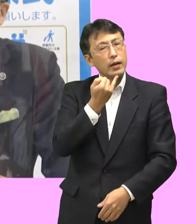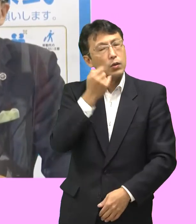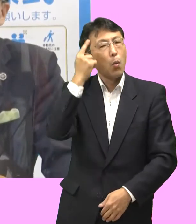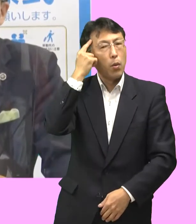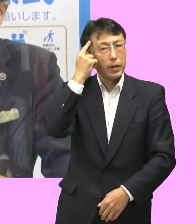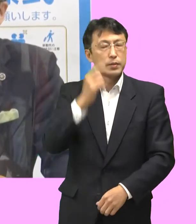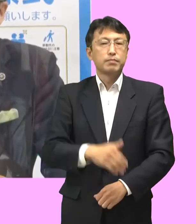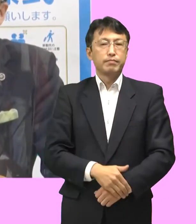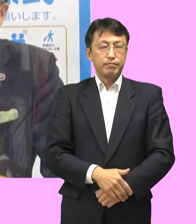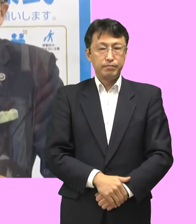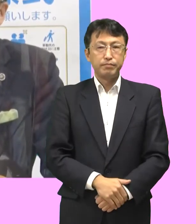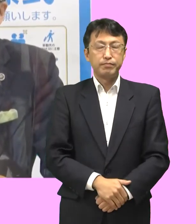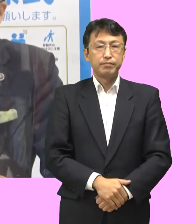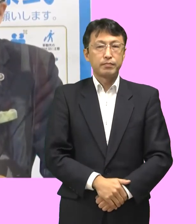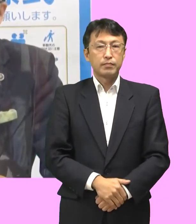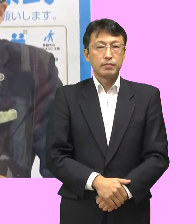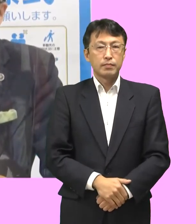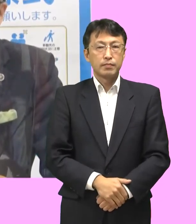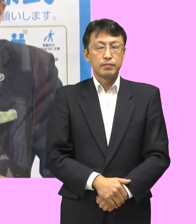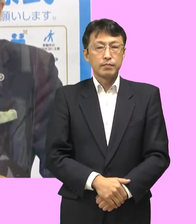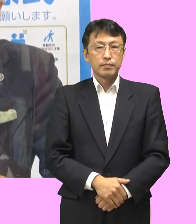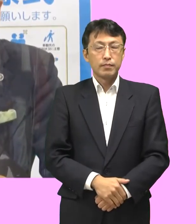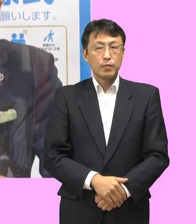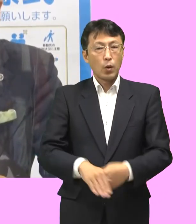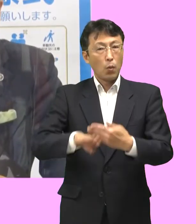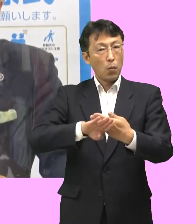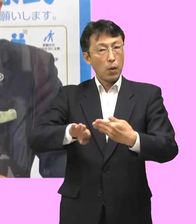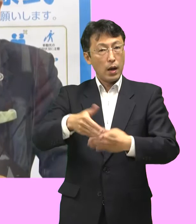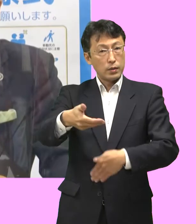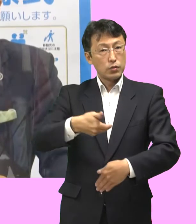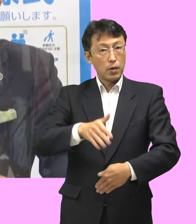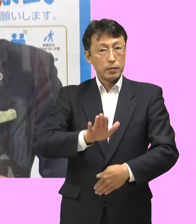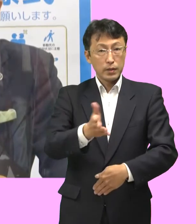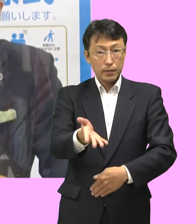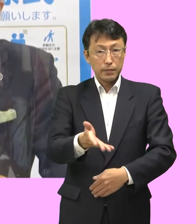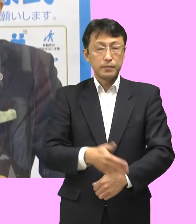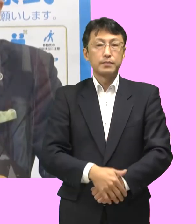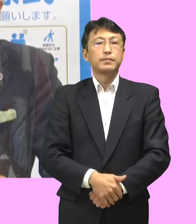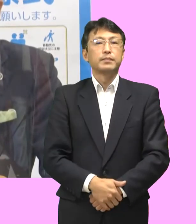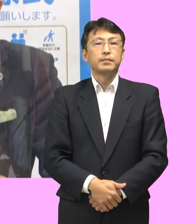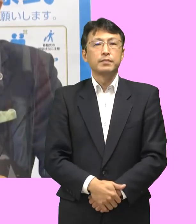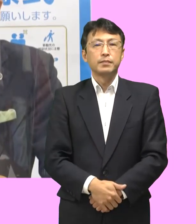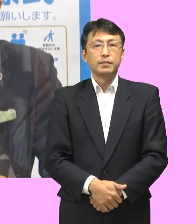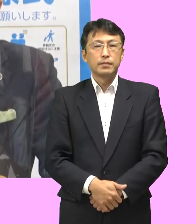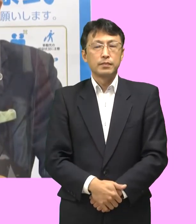はい、よろしいですか。 はい。 他質問ございますか。